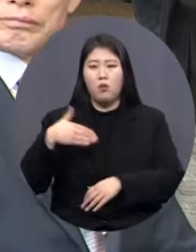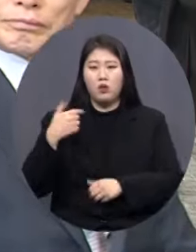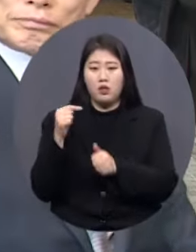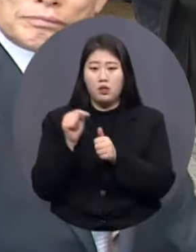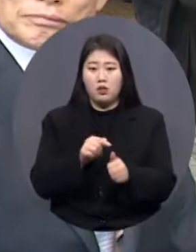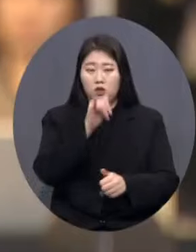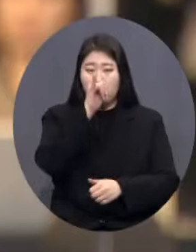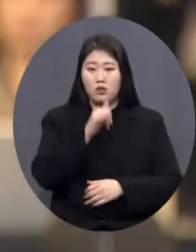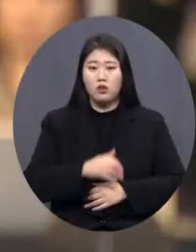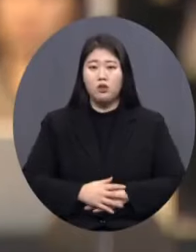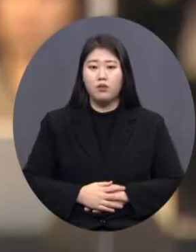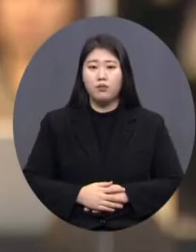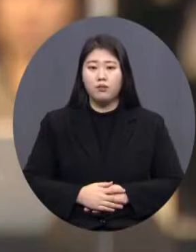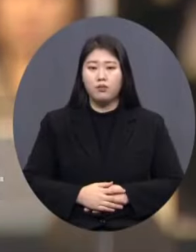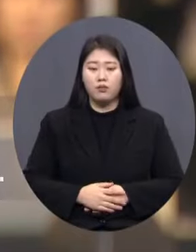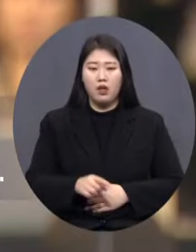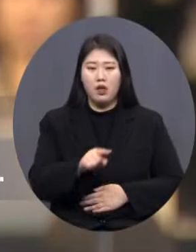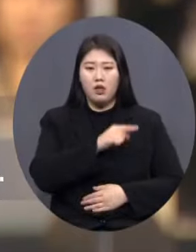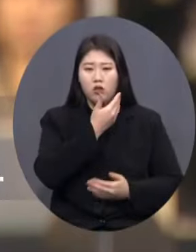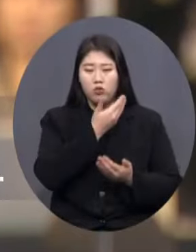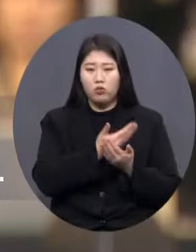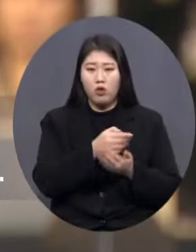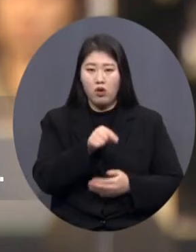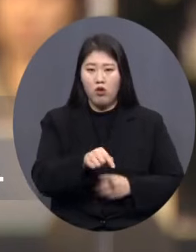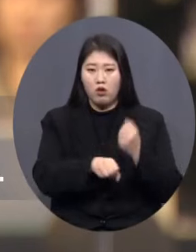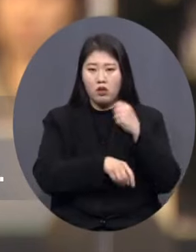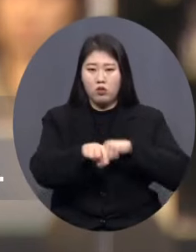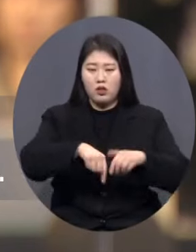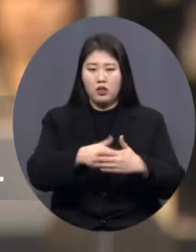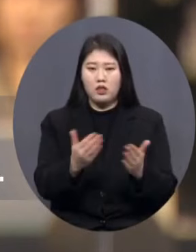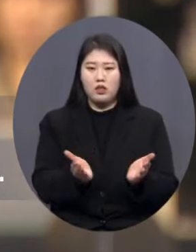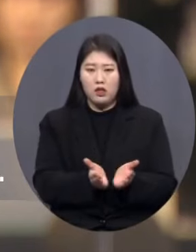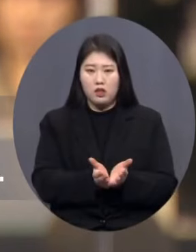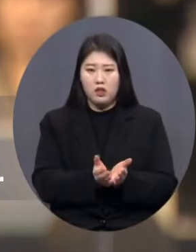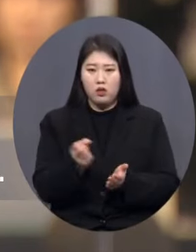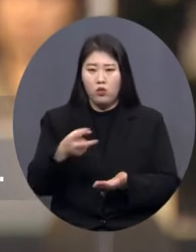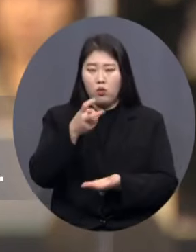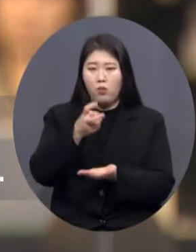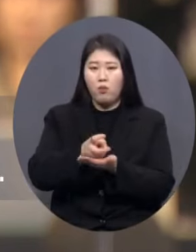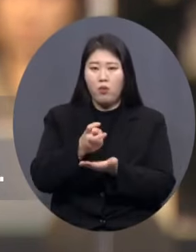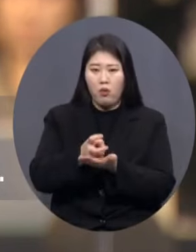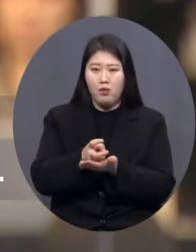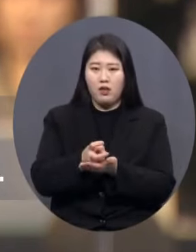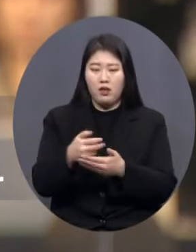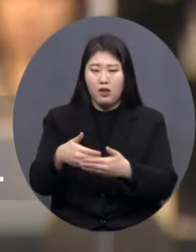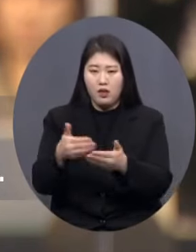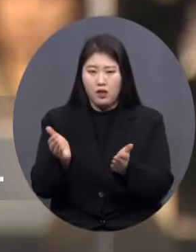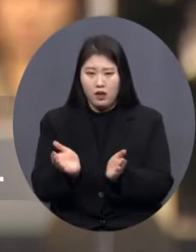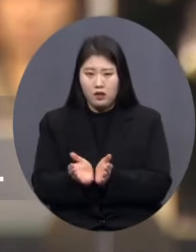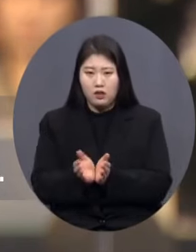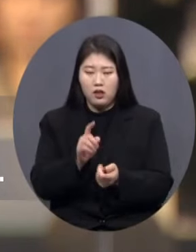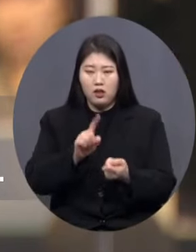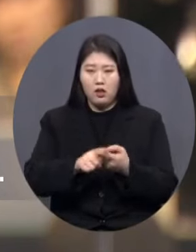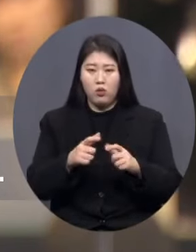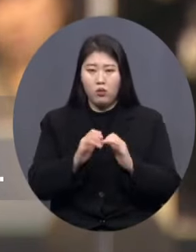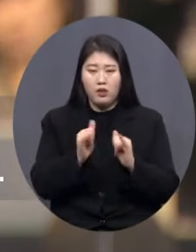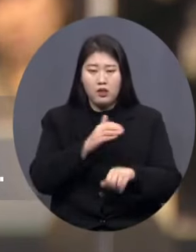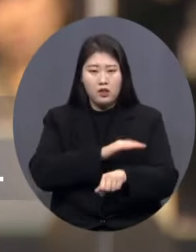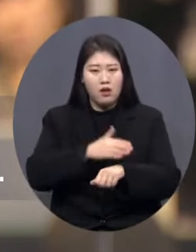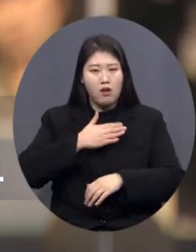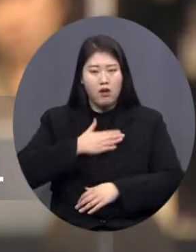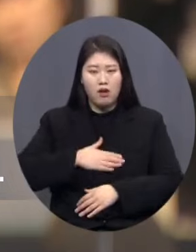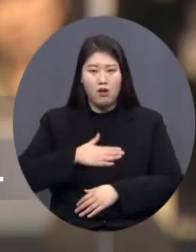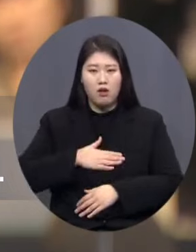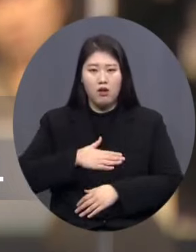나왔습니다. 가장 중요한 제주형 기초단체, 법인형 단체, 도민을 과연 잘 알고 있을까요?